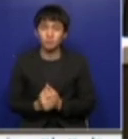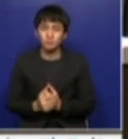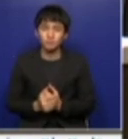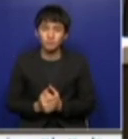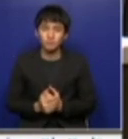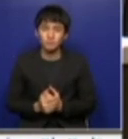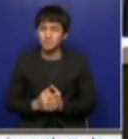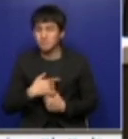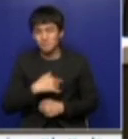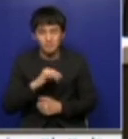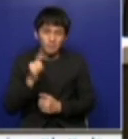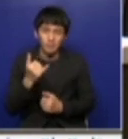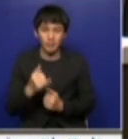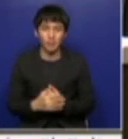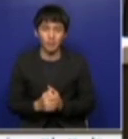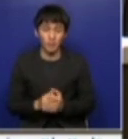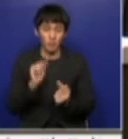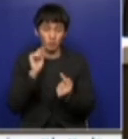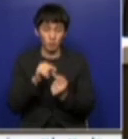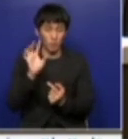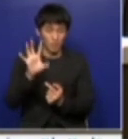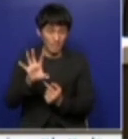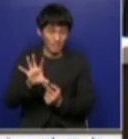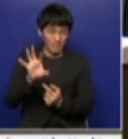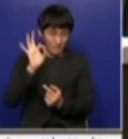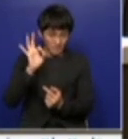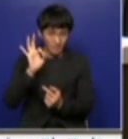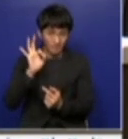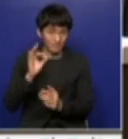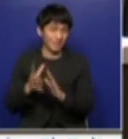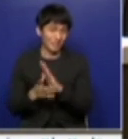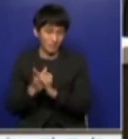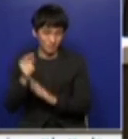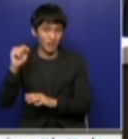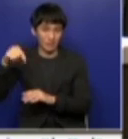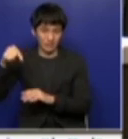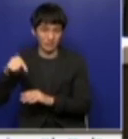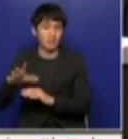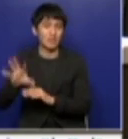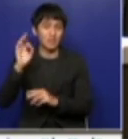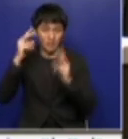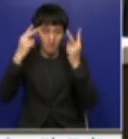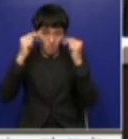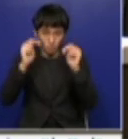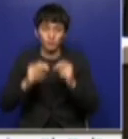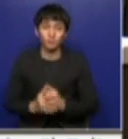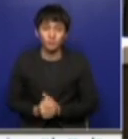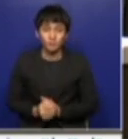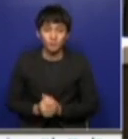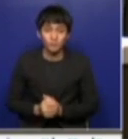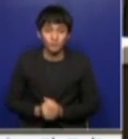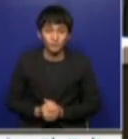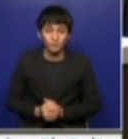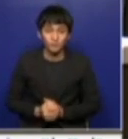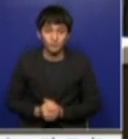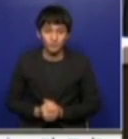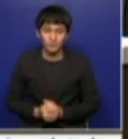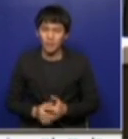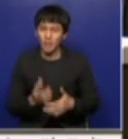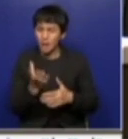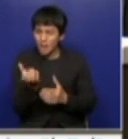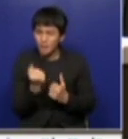เรื่องของการเลือกนายกทำตีในรัชภาก็อาจจะรับมาตราเกี่ยวกับการเลือกตั้ง